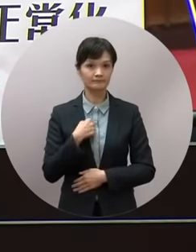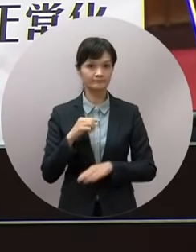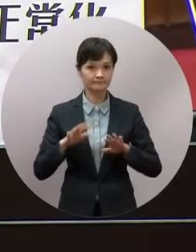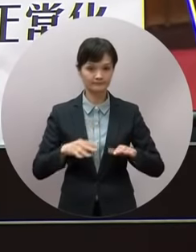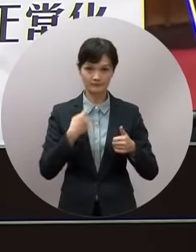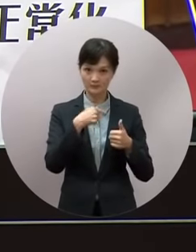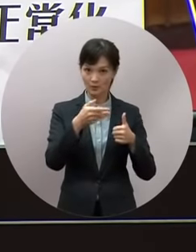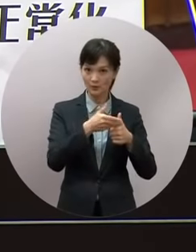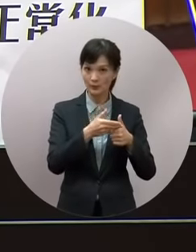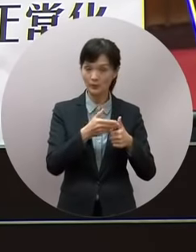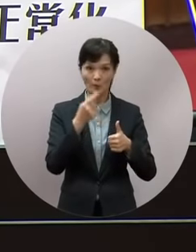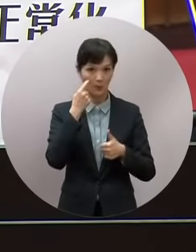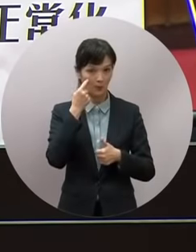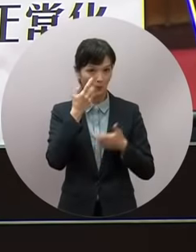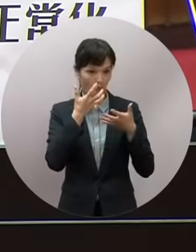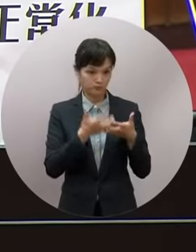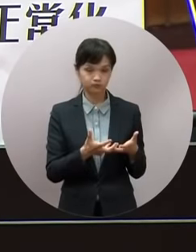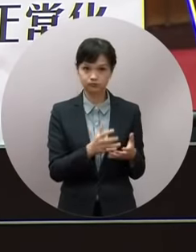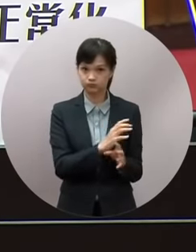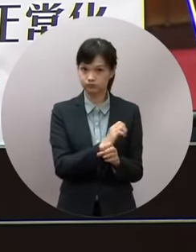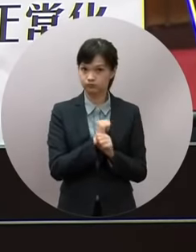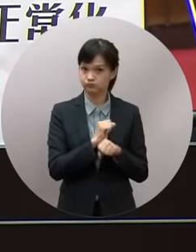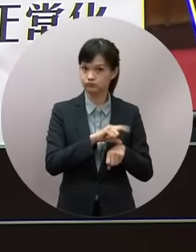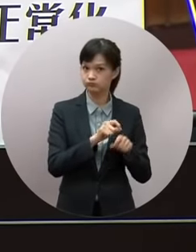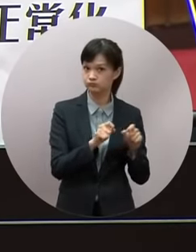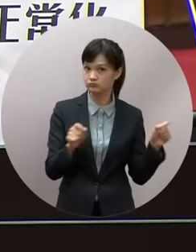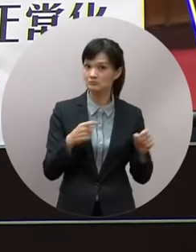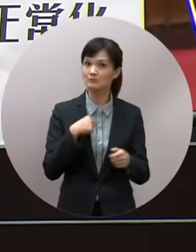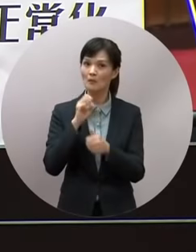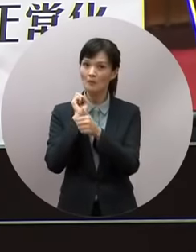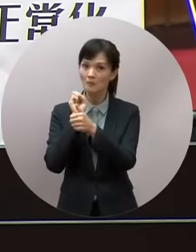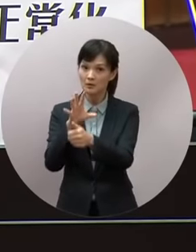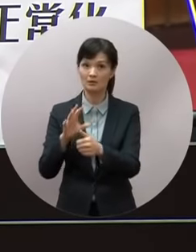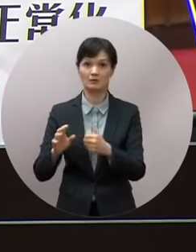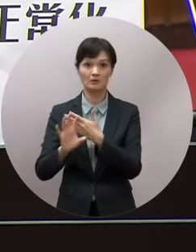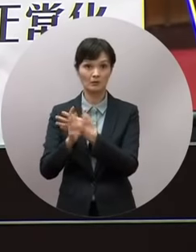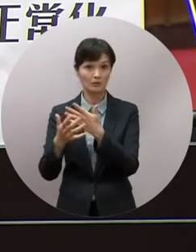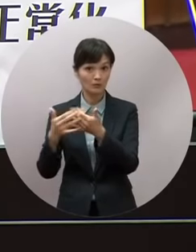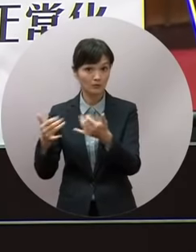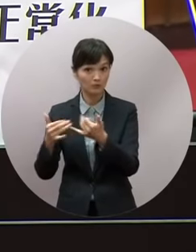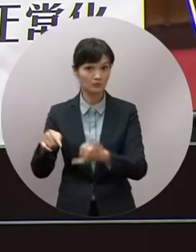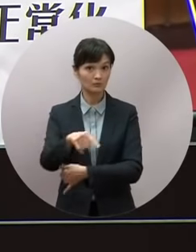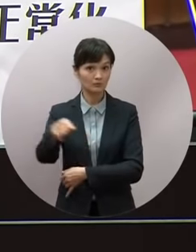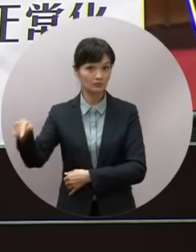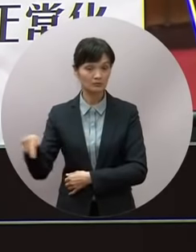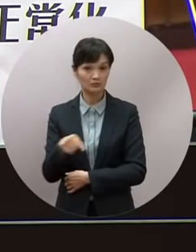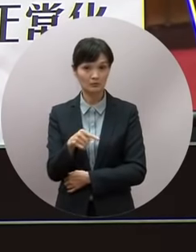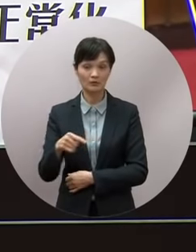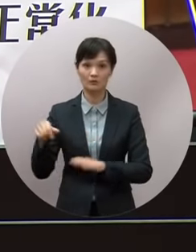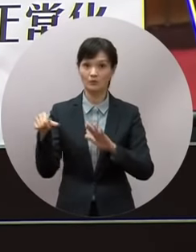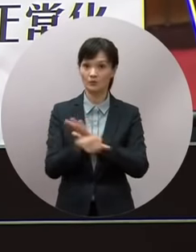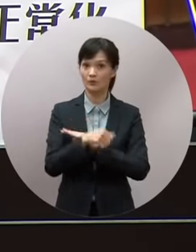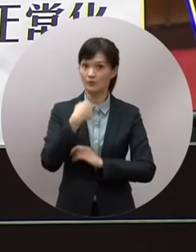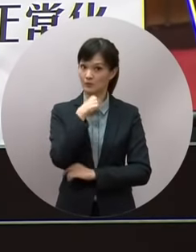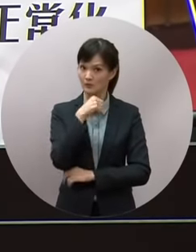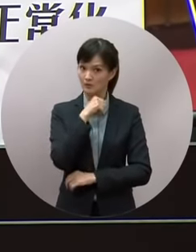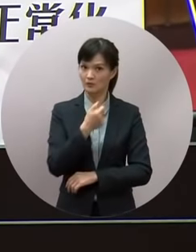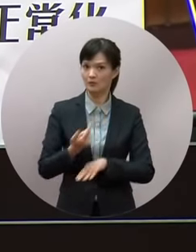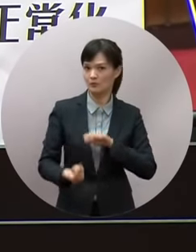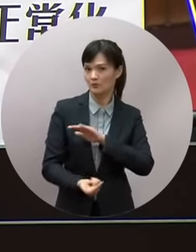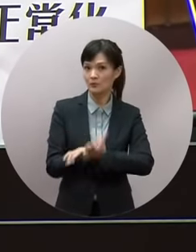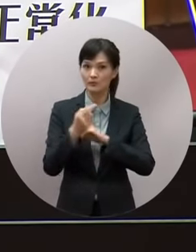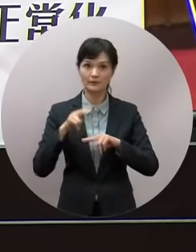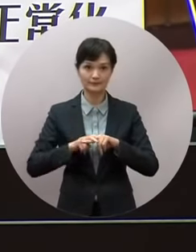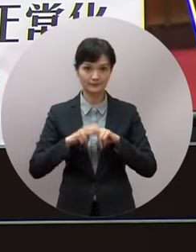议题，我要非常严肃的呼吁，我们应当让境外生的入台要解